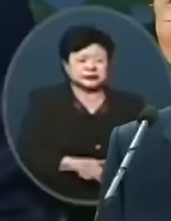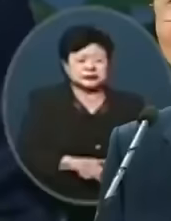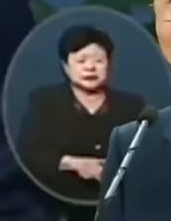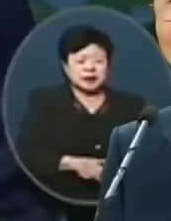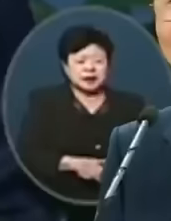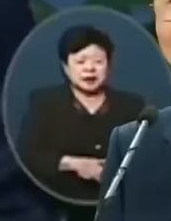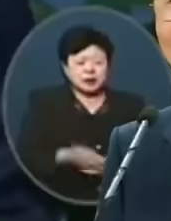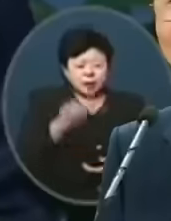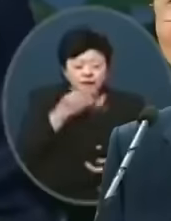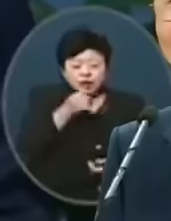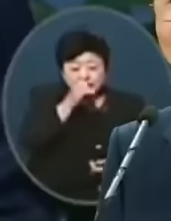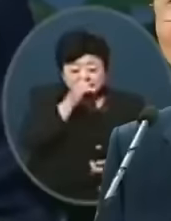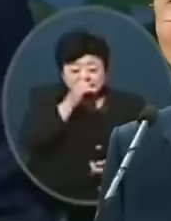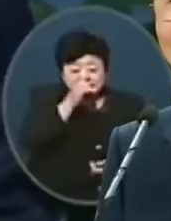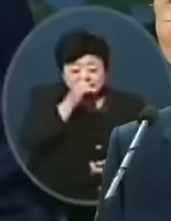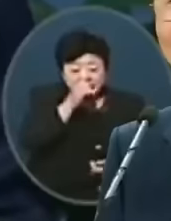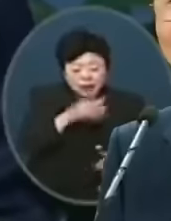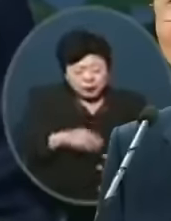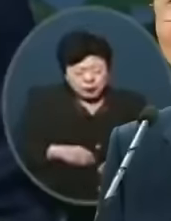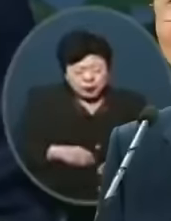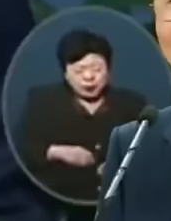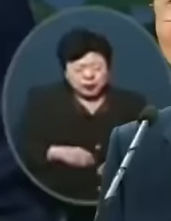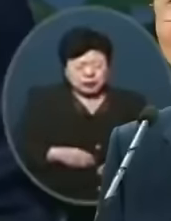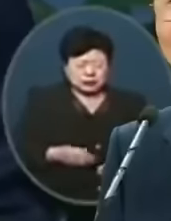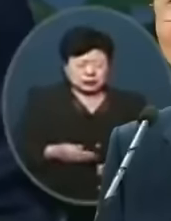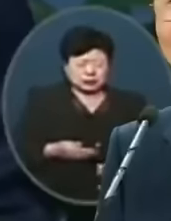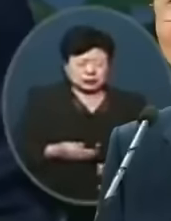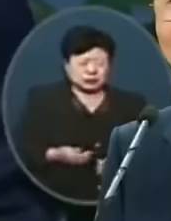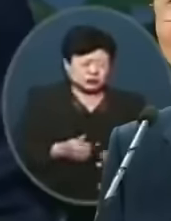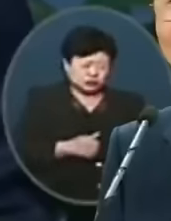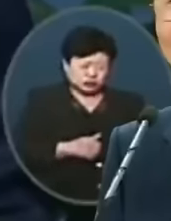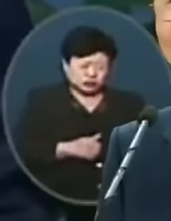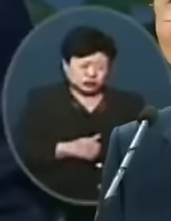멀리 있으니까 그들이 굶어 죽든지